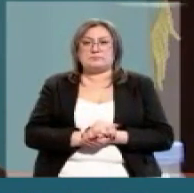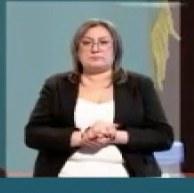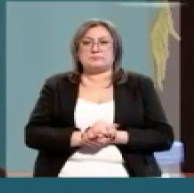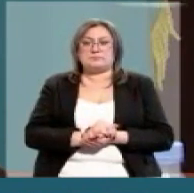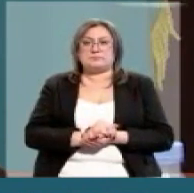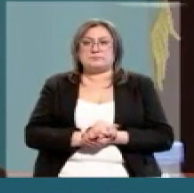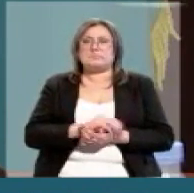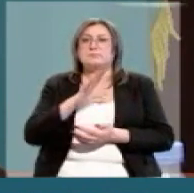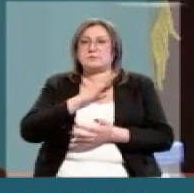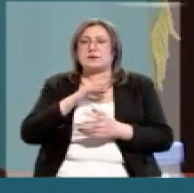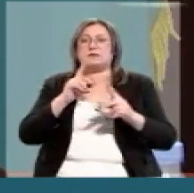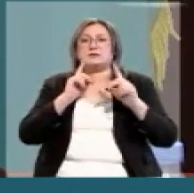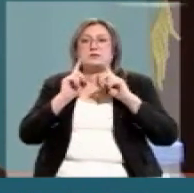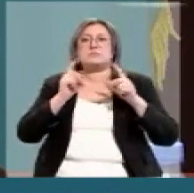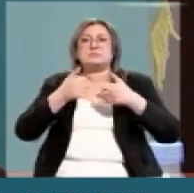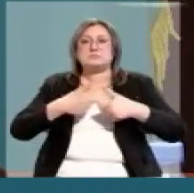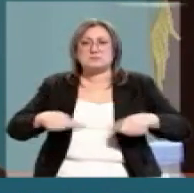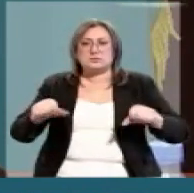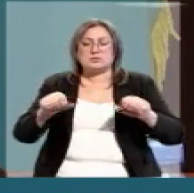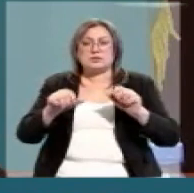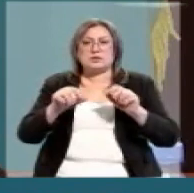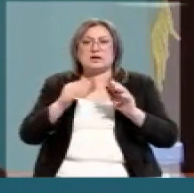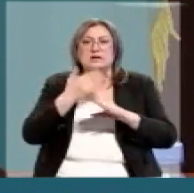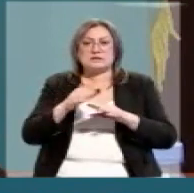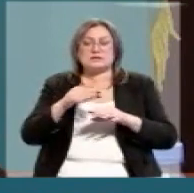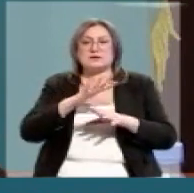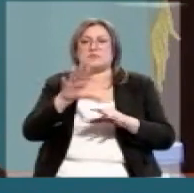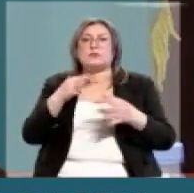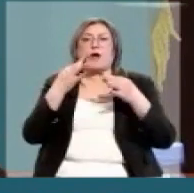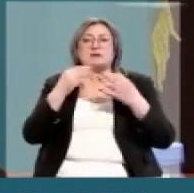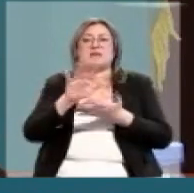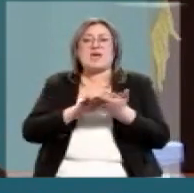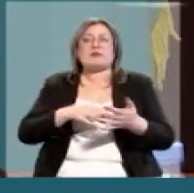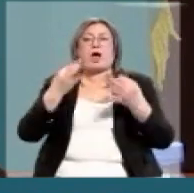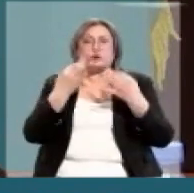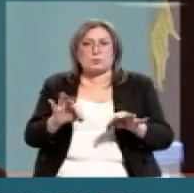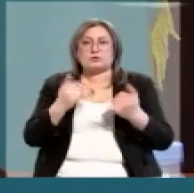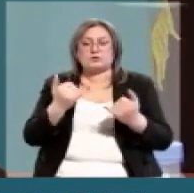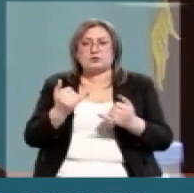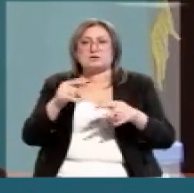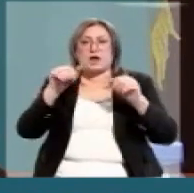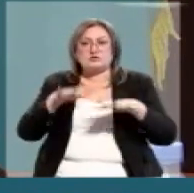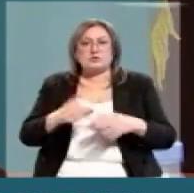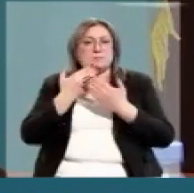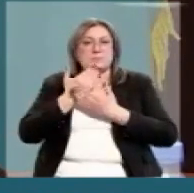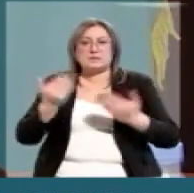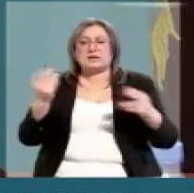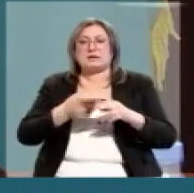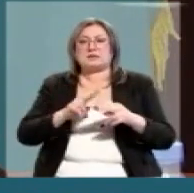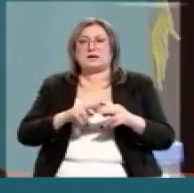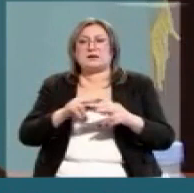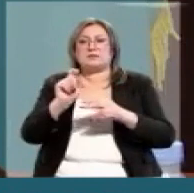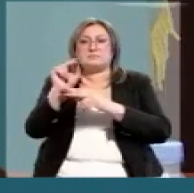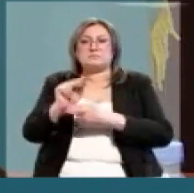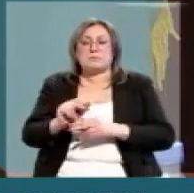Было полностью заседание кредитного комитета, то есть данная заявка полностью одобрена. Сейчас окончательное решение – это